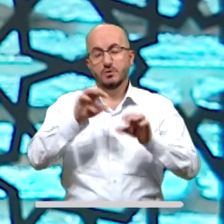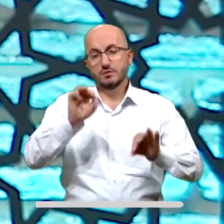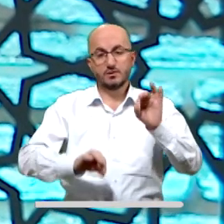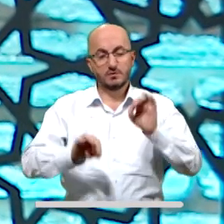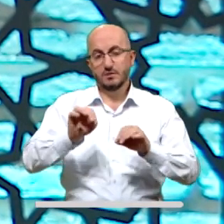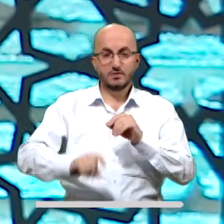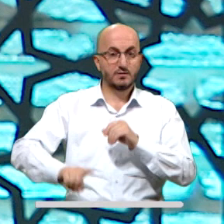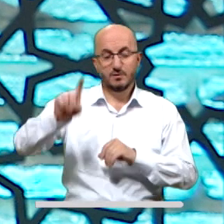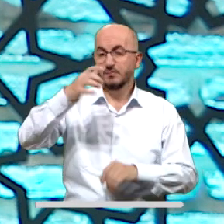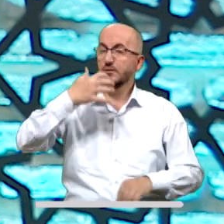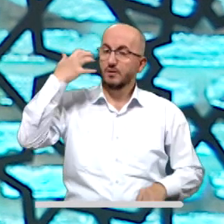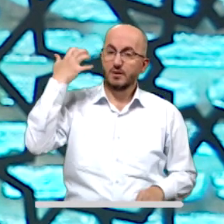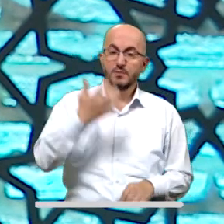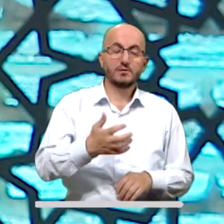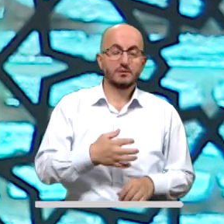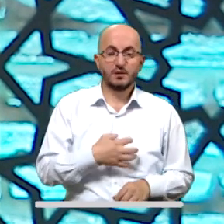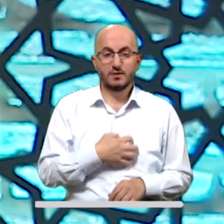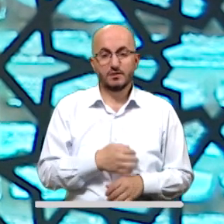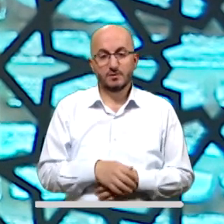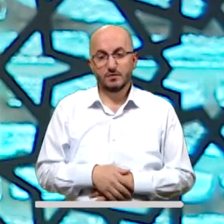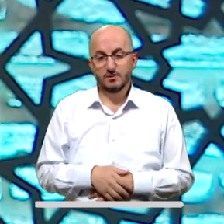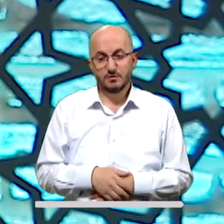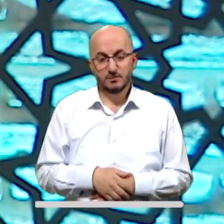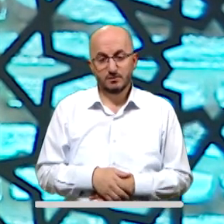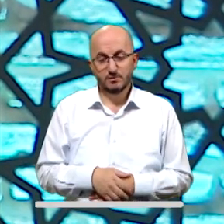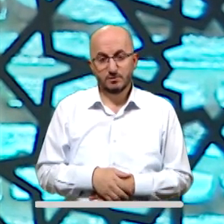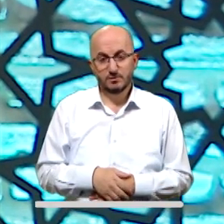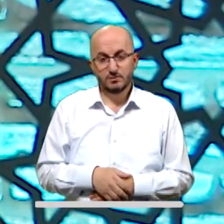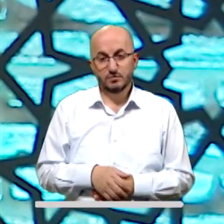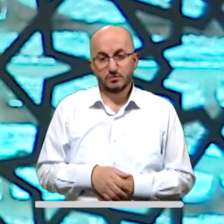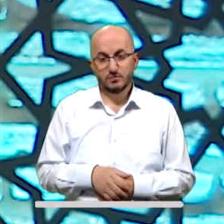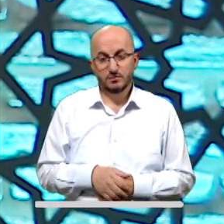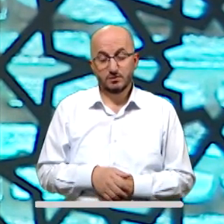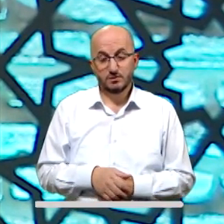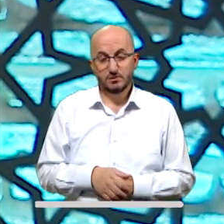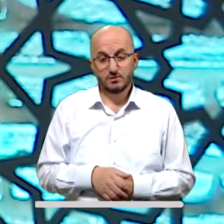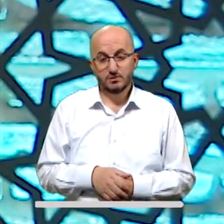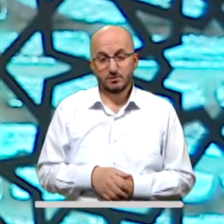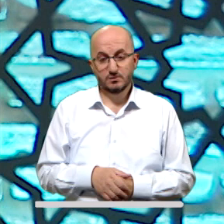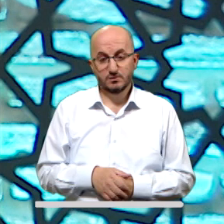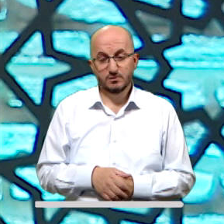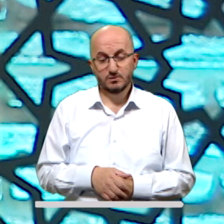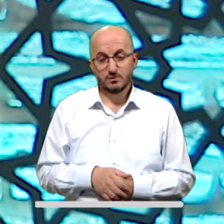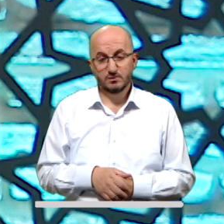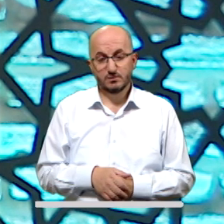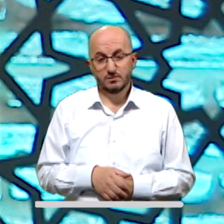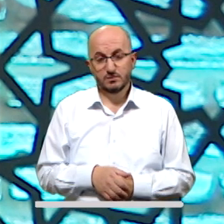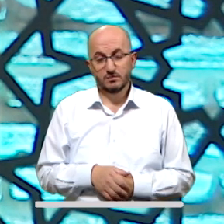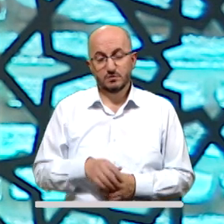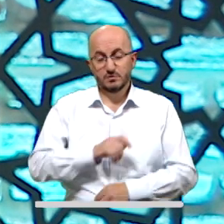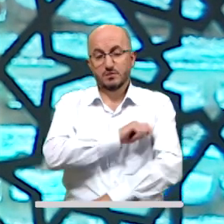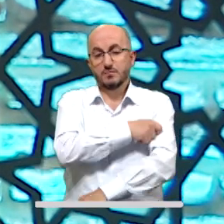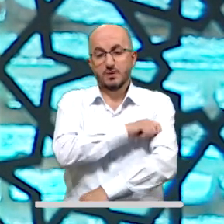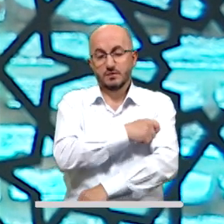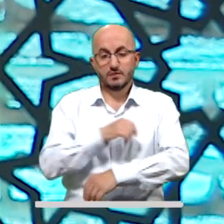Rabbimiz rahmet eylesin anneciğimize. Amin. Büyük hacıyı yaptım ben. O buradan gidilmiyor. Bir sefer otobüsten gittim, iki sefer Almanya'dan